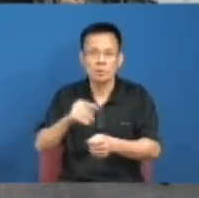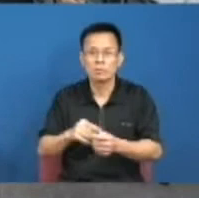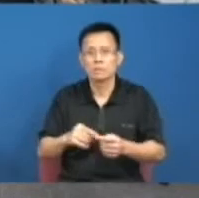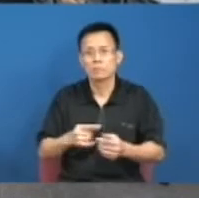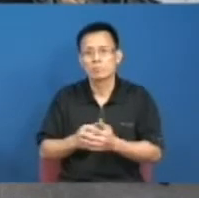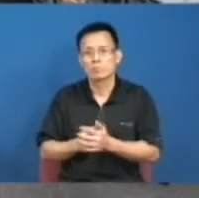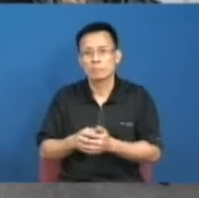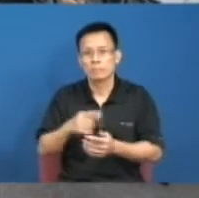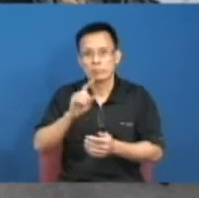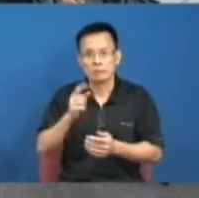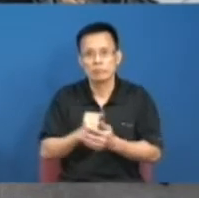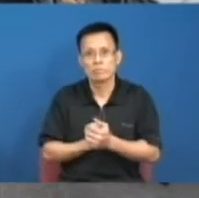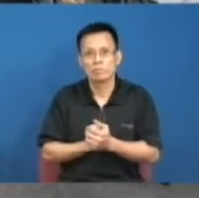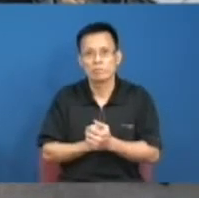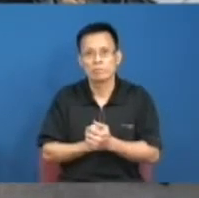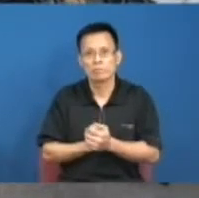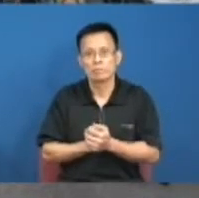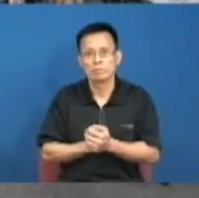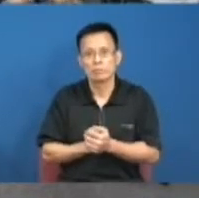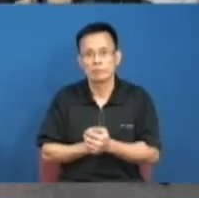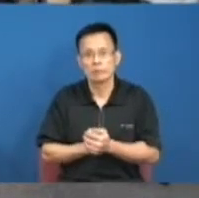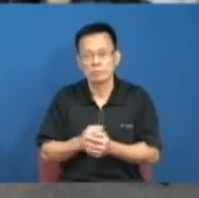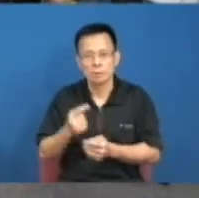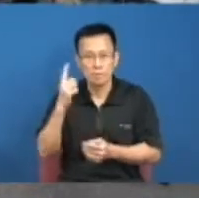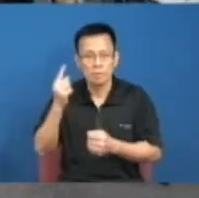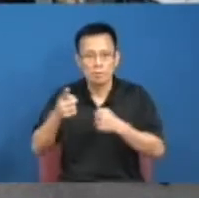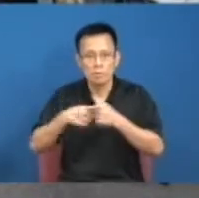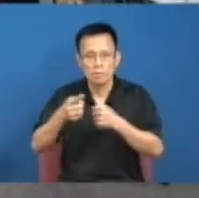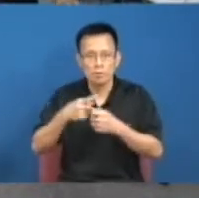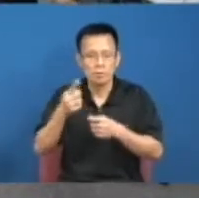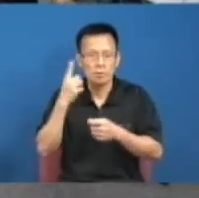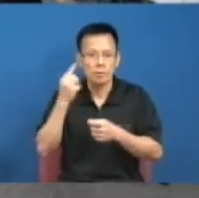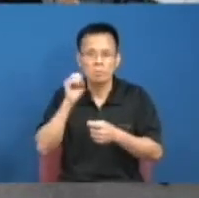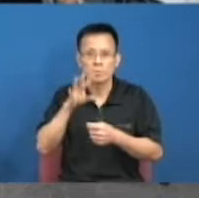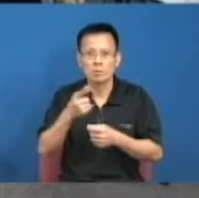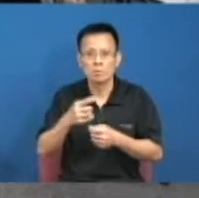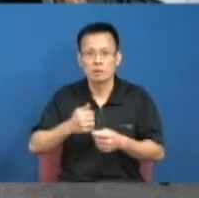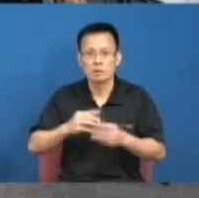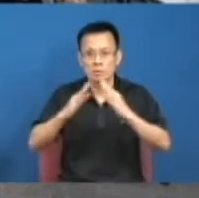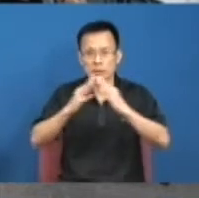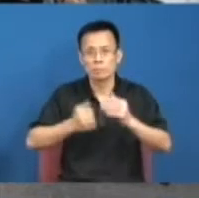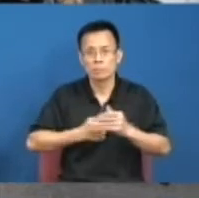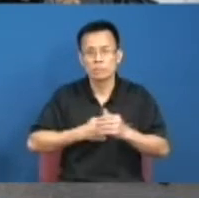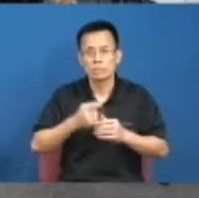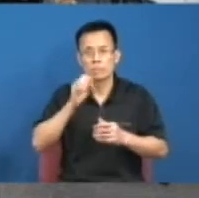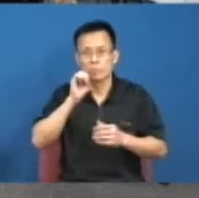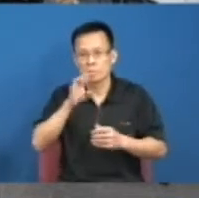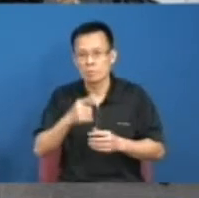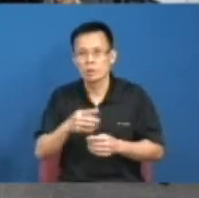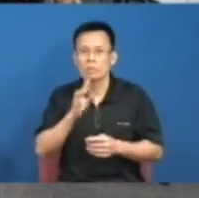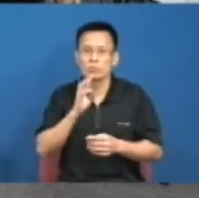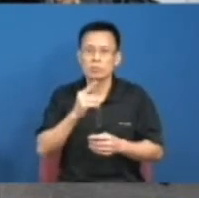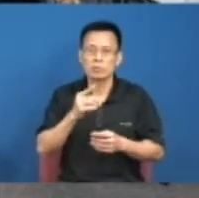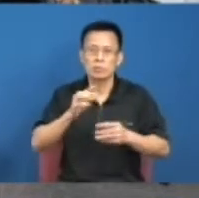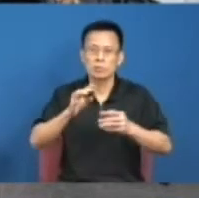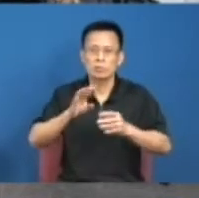又再管顧問又給意見，真的。 第一件事呢，可能很多業主街坊都漏了的，或者 Policy 跟你說這個窗